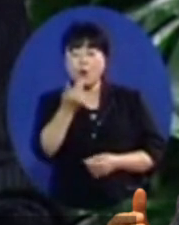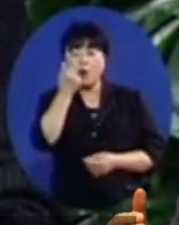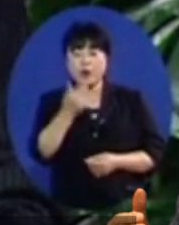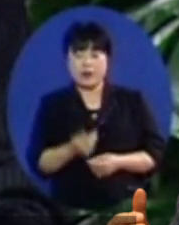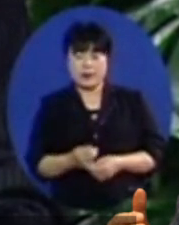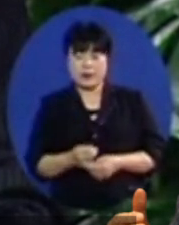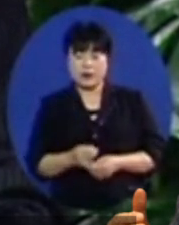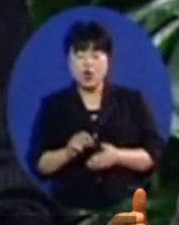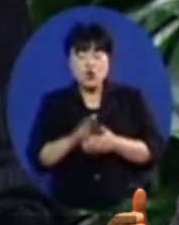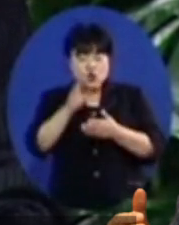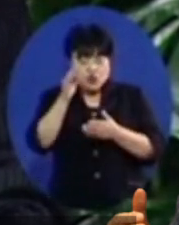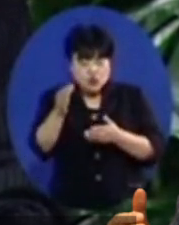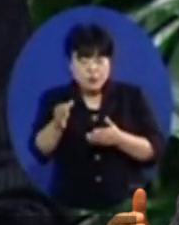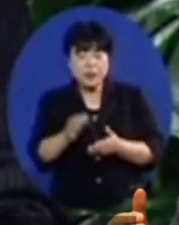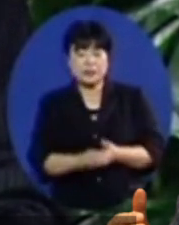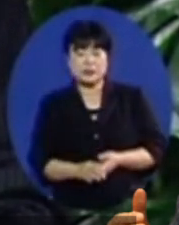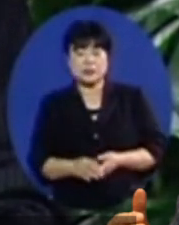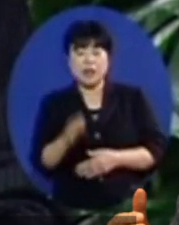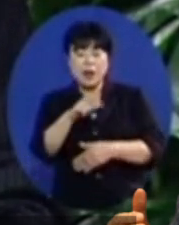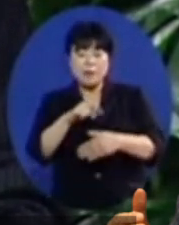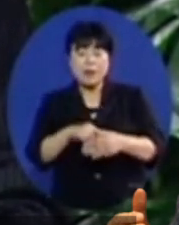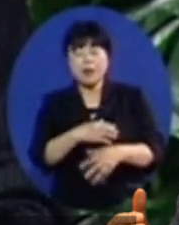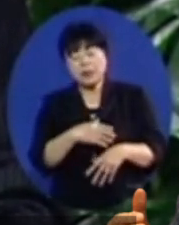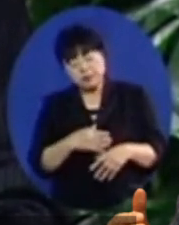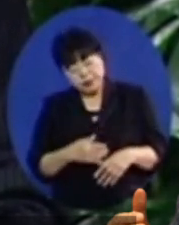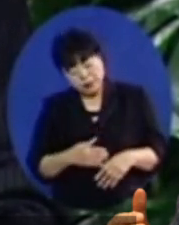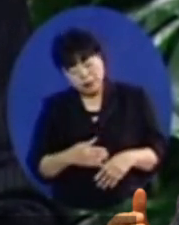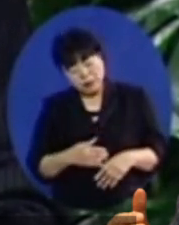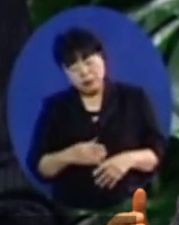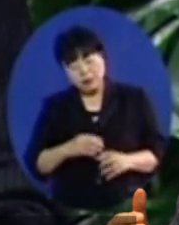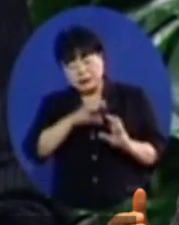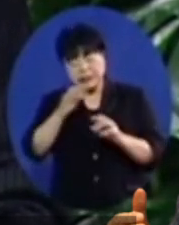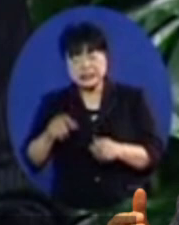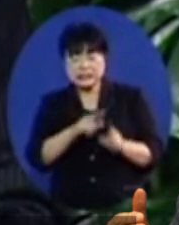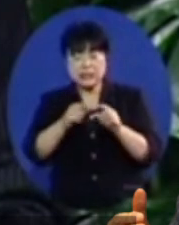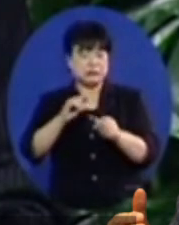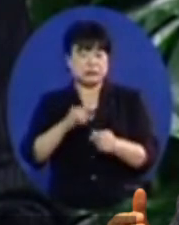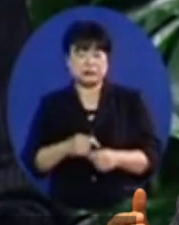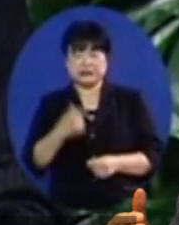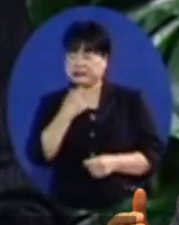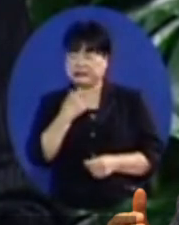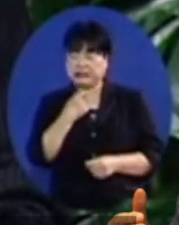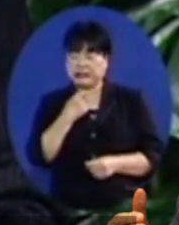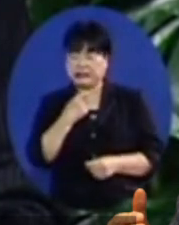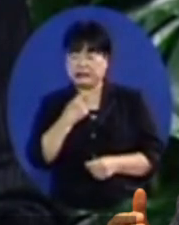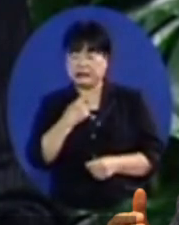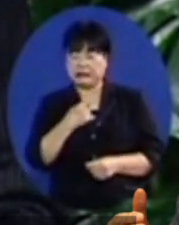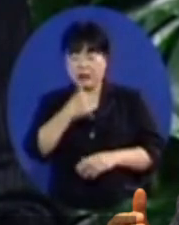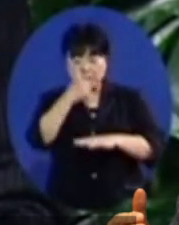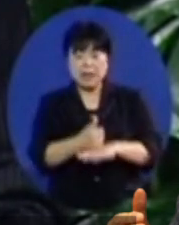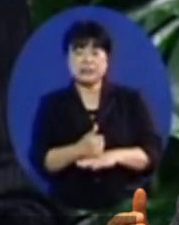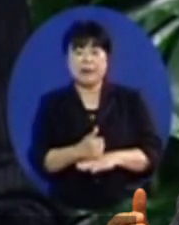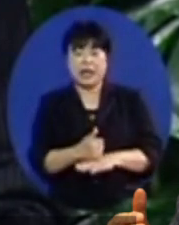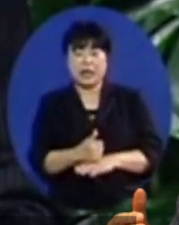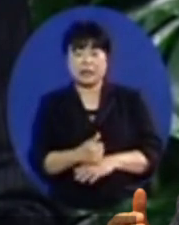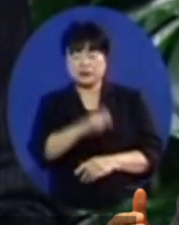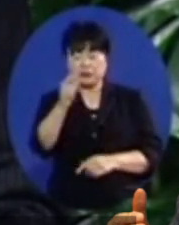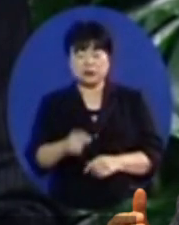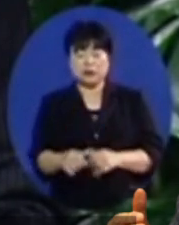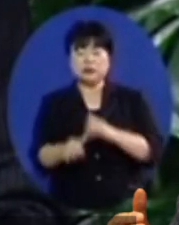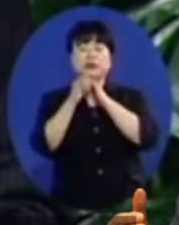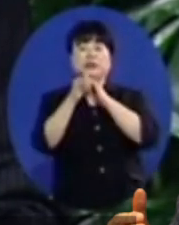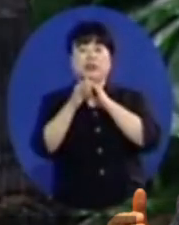배우가 마음이 피곤해 세상을 살고 싶지 않다는 유서를 남기고 자살했습니다. 그 소식을